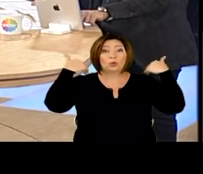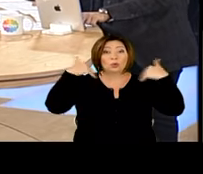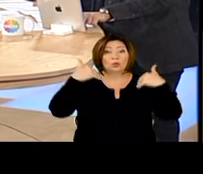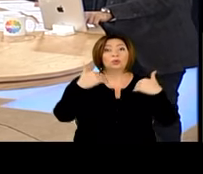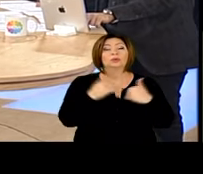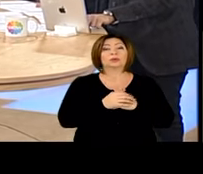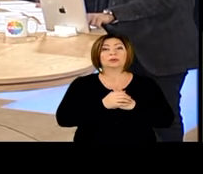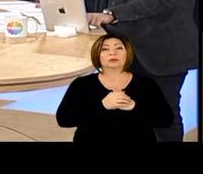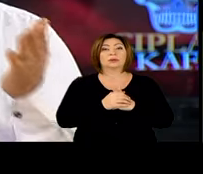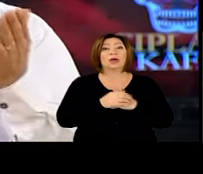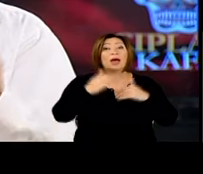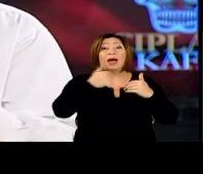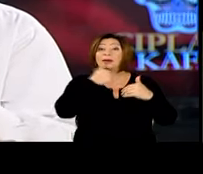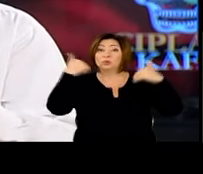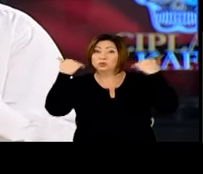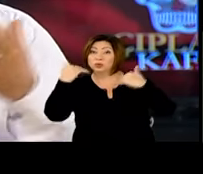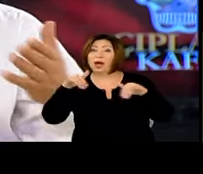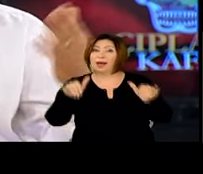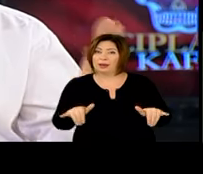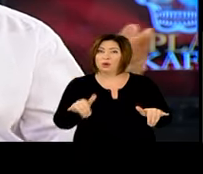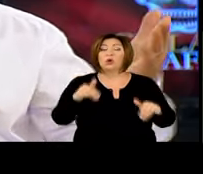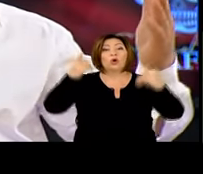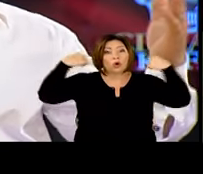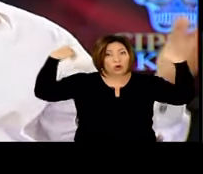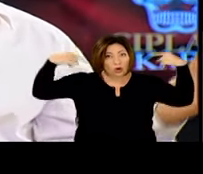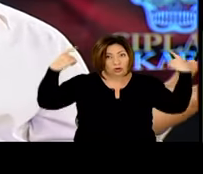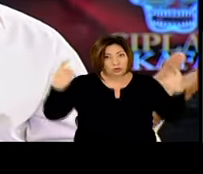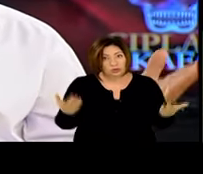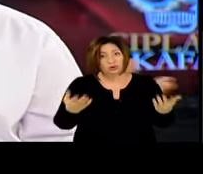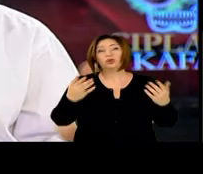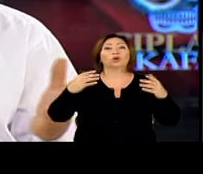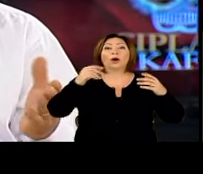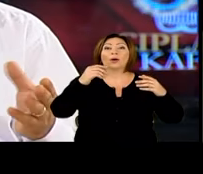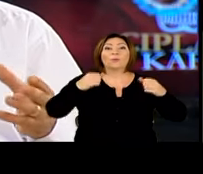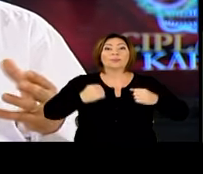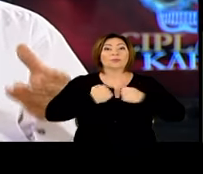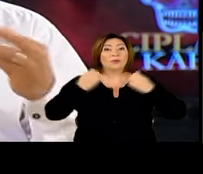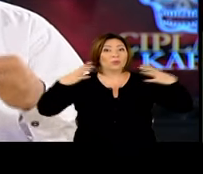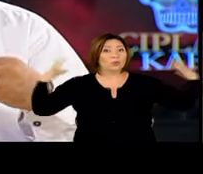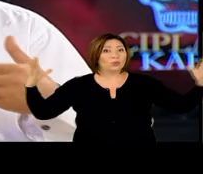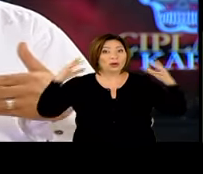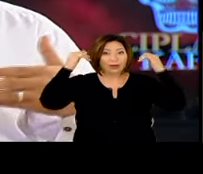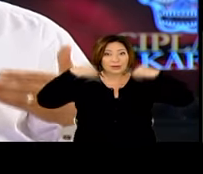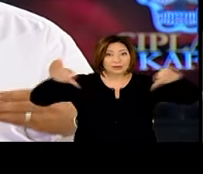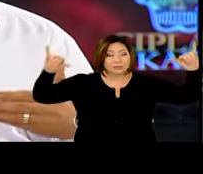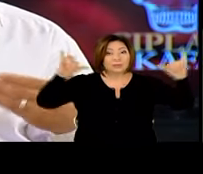koyundur. Erkek kuzu, erkek kuzudur. Koç, koçtur. Tosun tosundur. Bunların hepsi